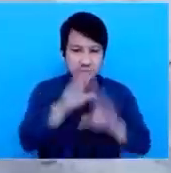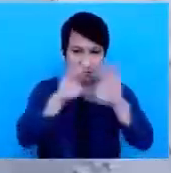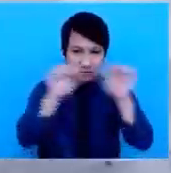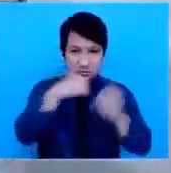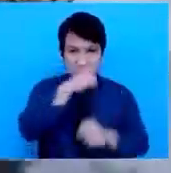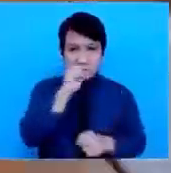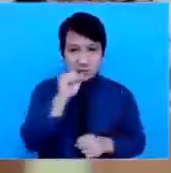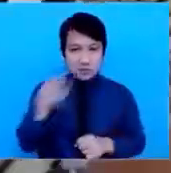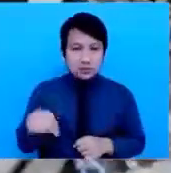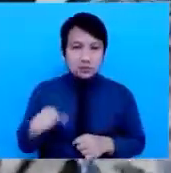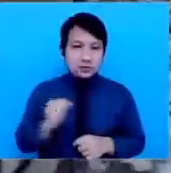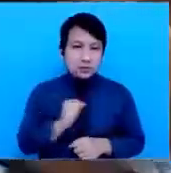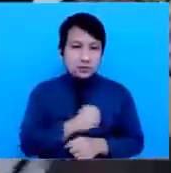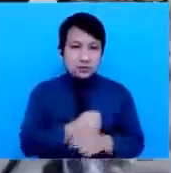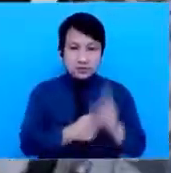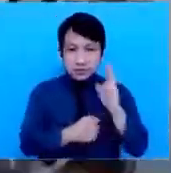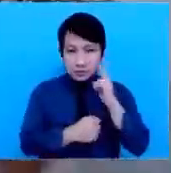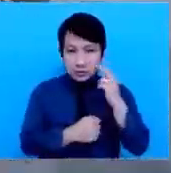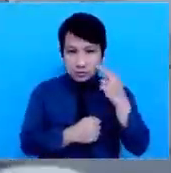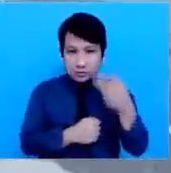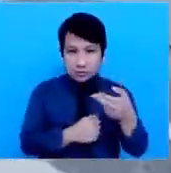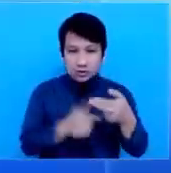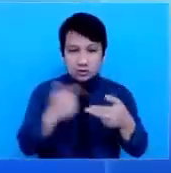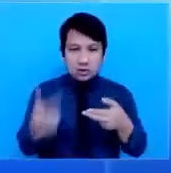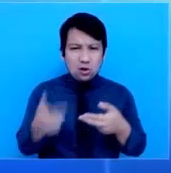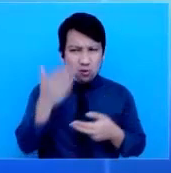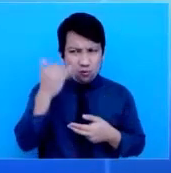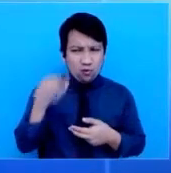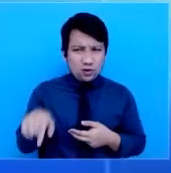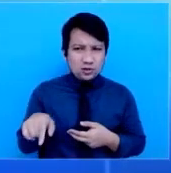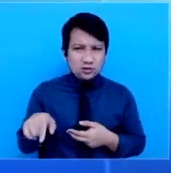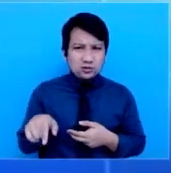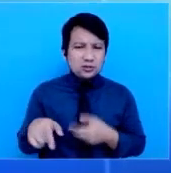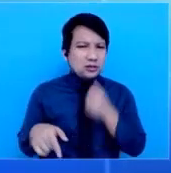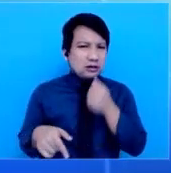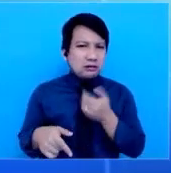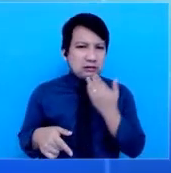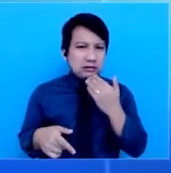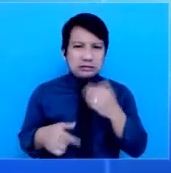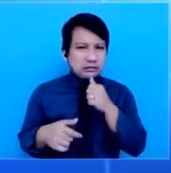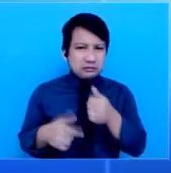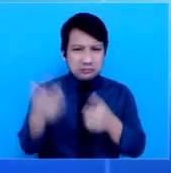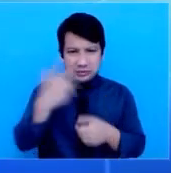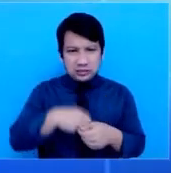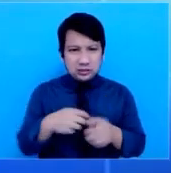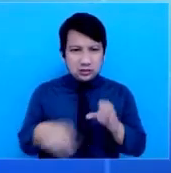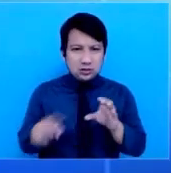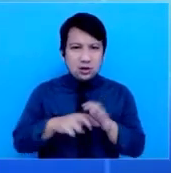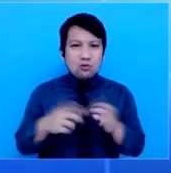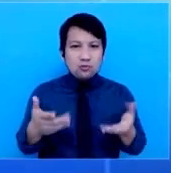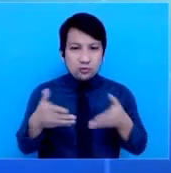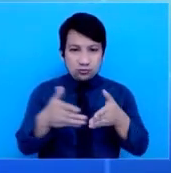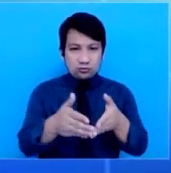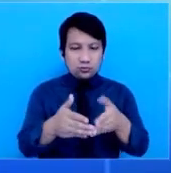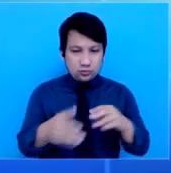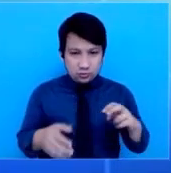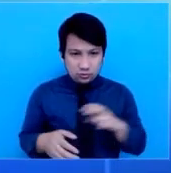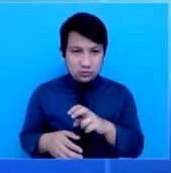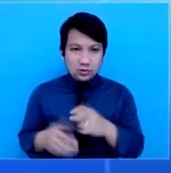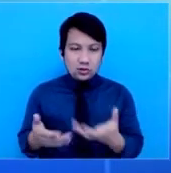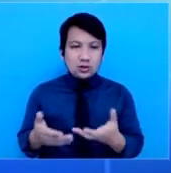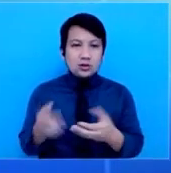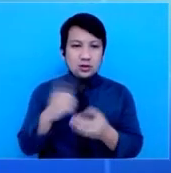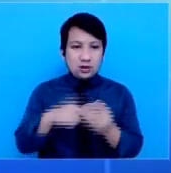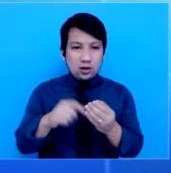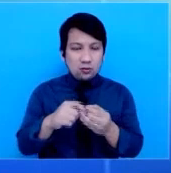at Senator Risa Ontiveros. Giit nila, kalupitan ito sa mga commuter na walang ibang paraan para makagalaw, kundi ang